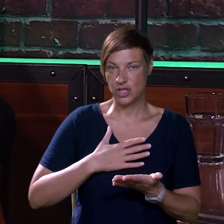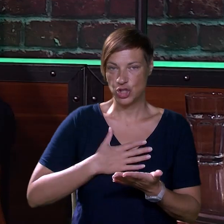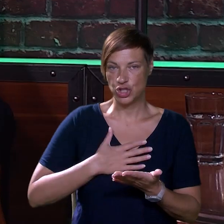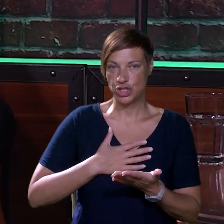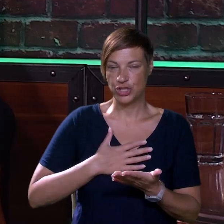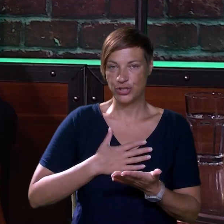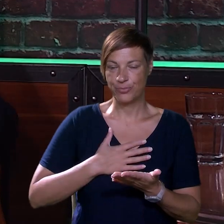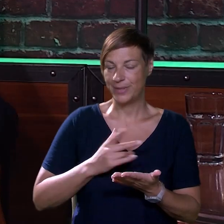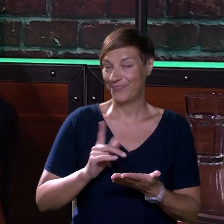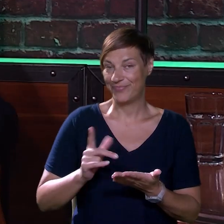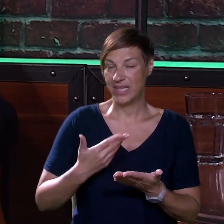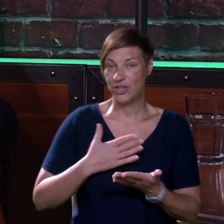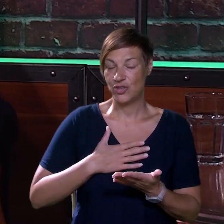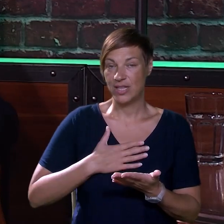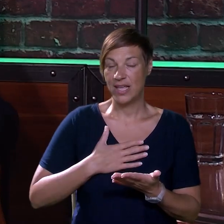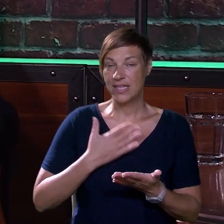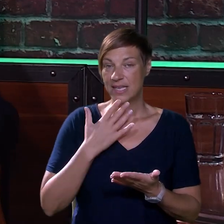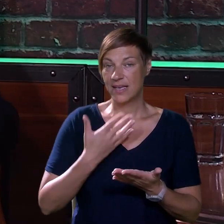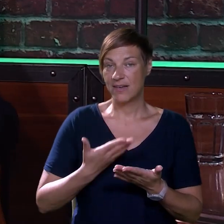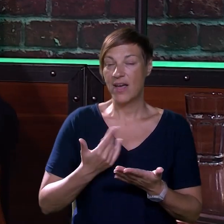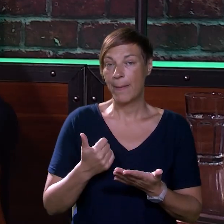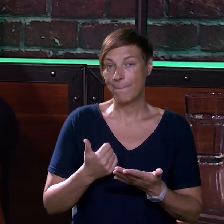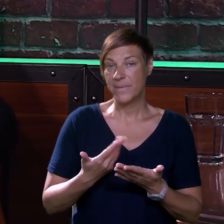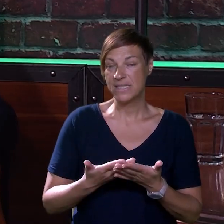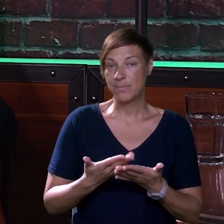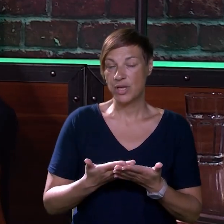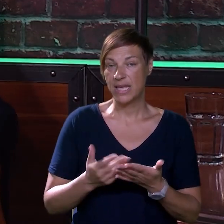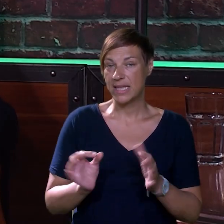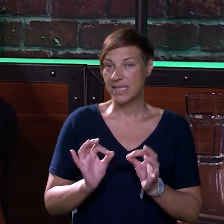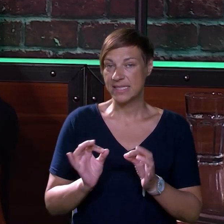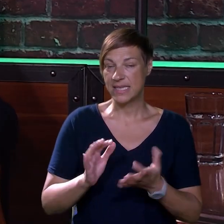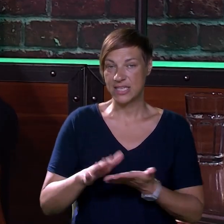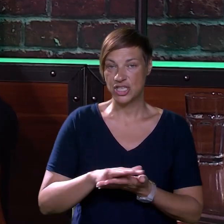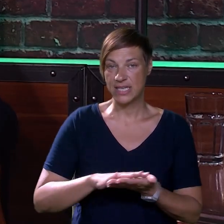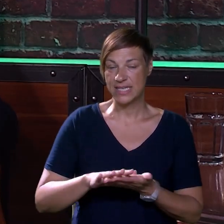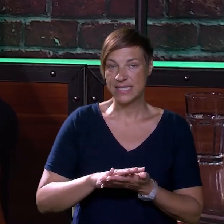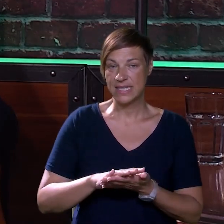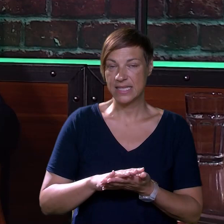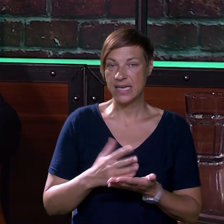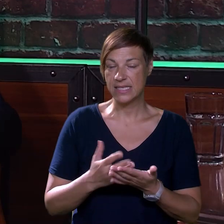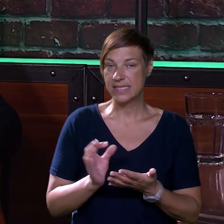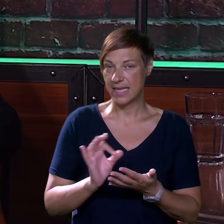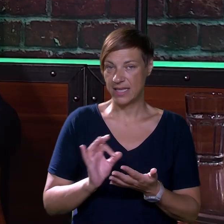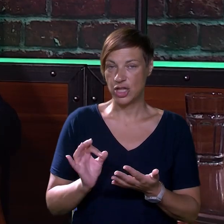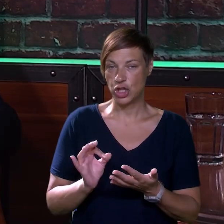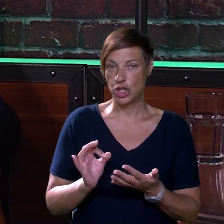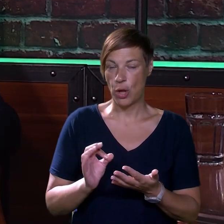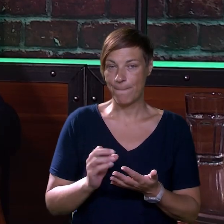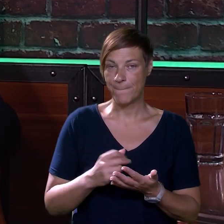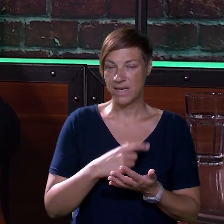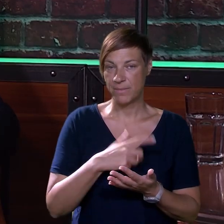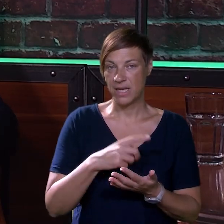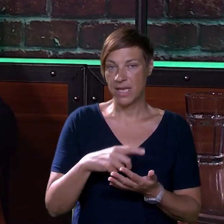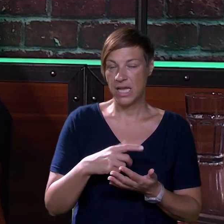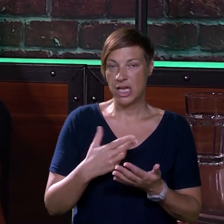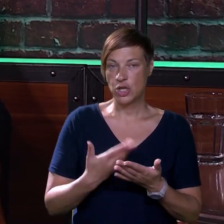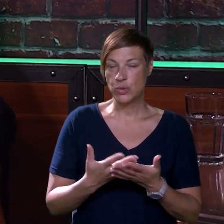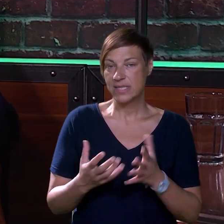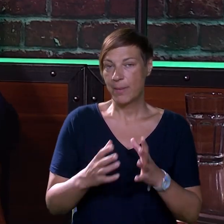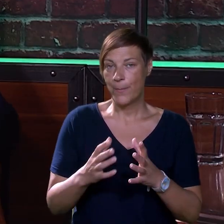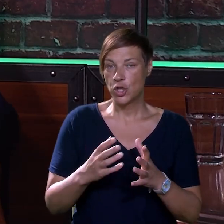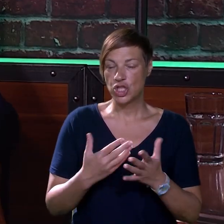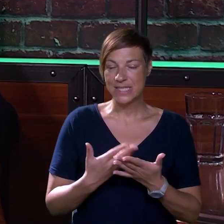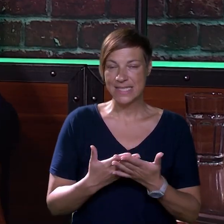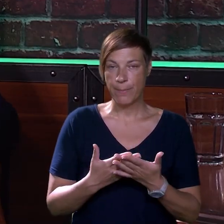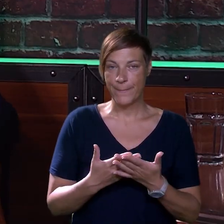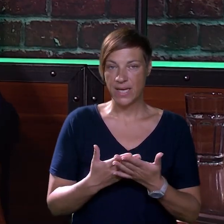mi, nije to da ja sad govorim, ali mi smo jedna, da rečete, sređena sredina sa poprilično solidnim ljudskim